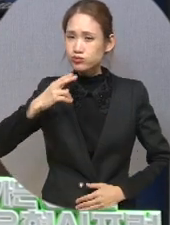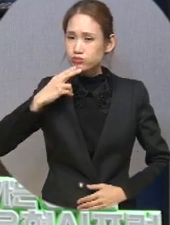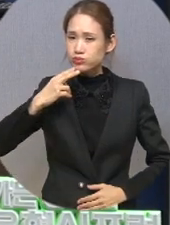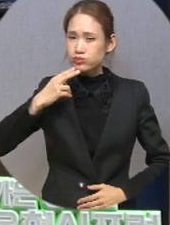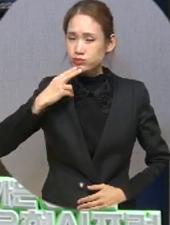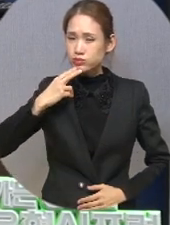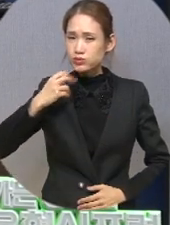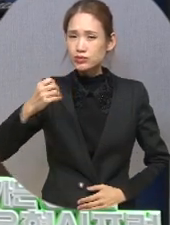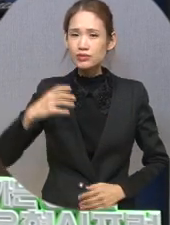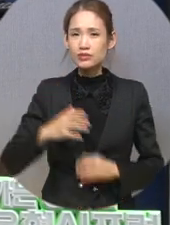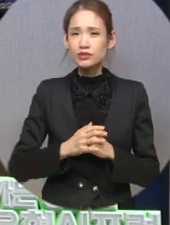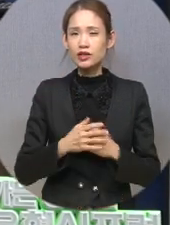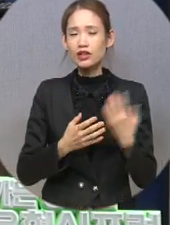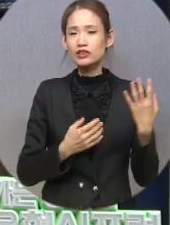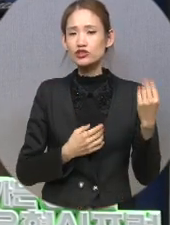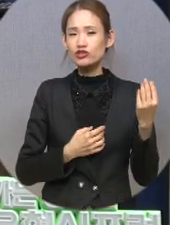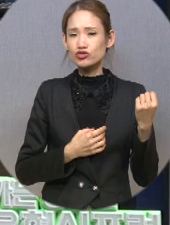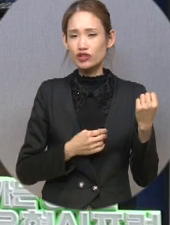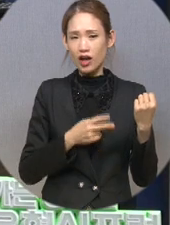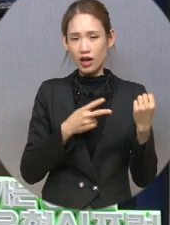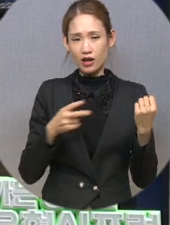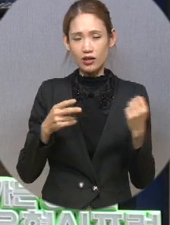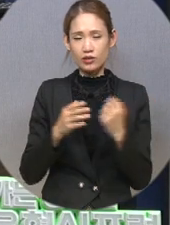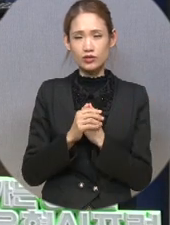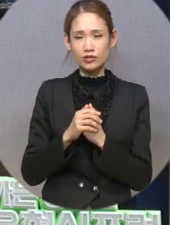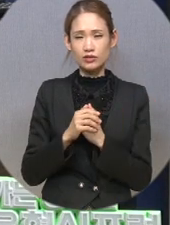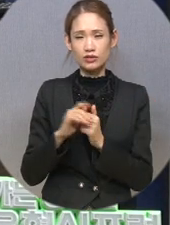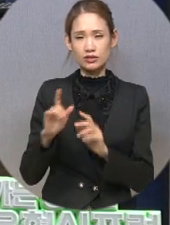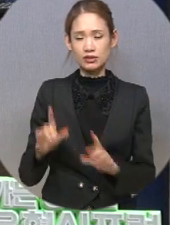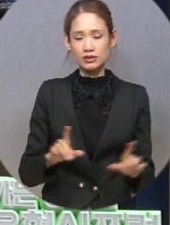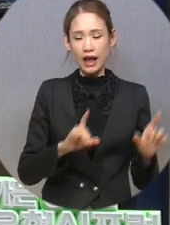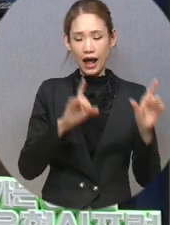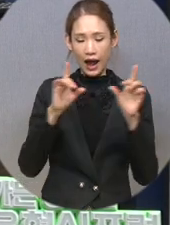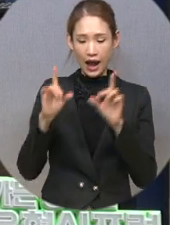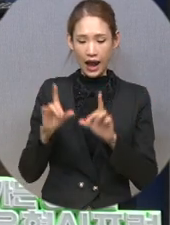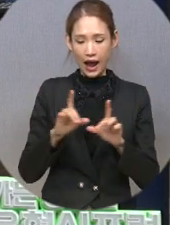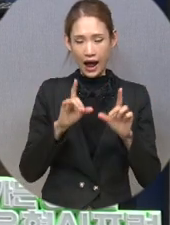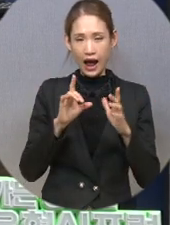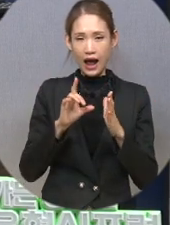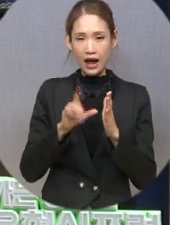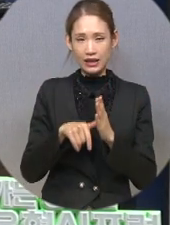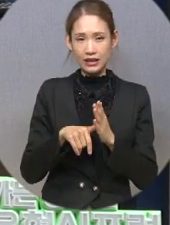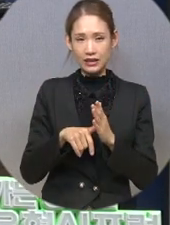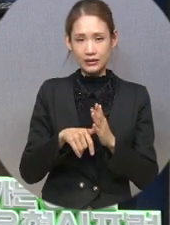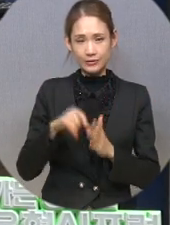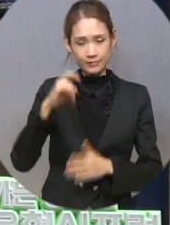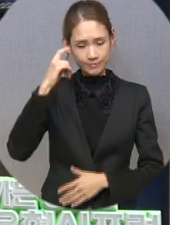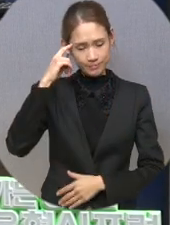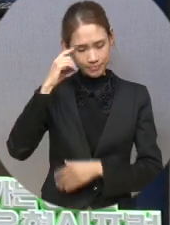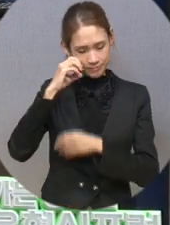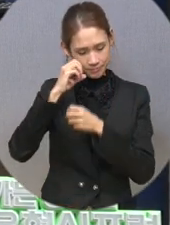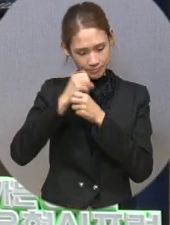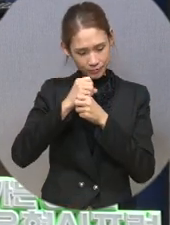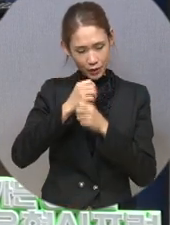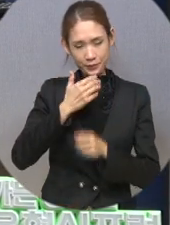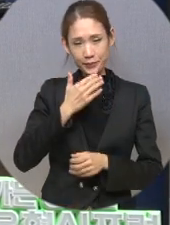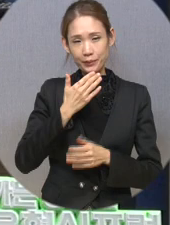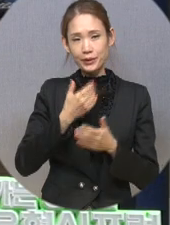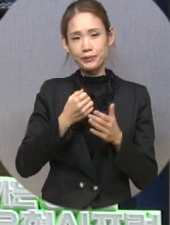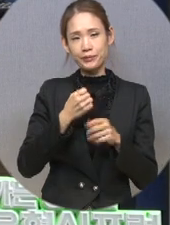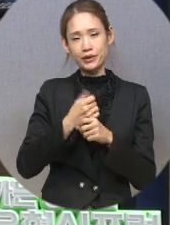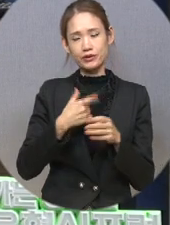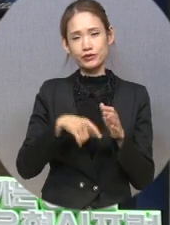있는데, 결국 수학이라고 하는 거는 어떤 그 삶을 살아가는데 논리적인 사고를 가능하게 해주는